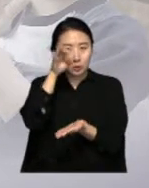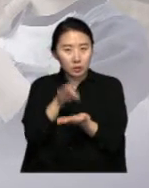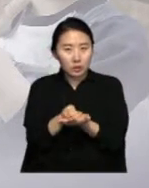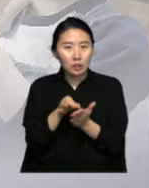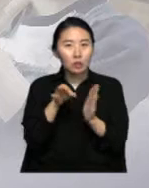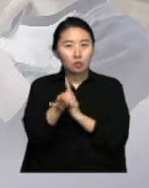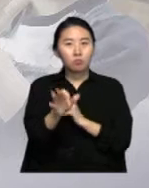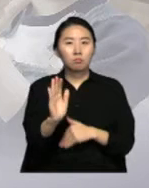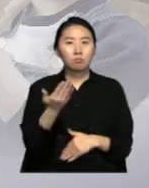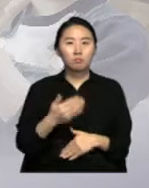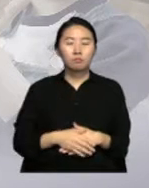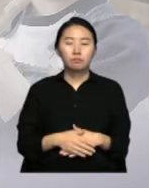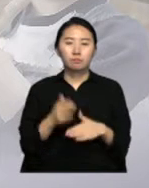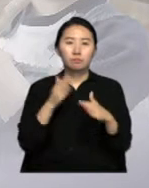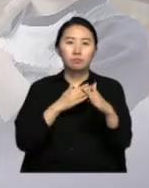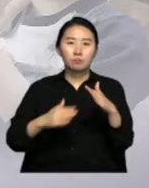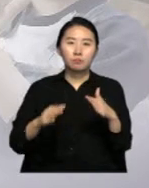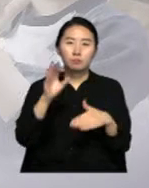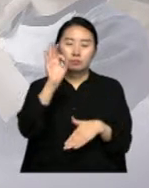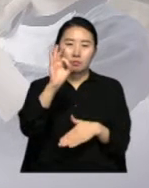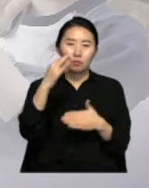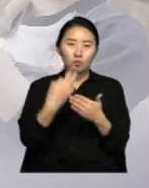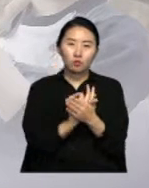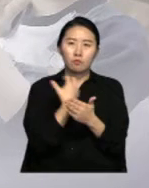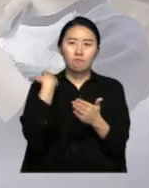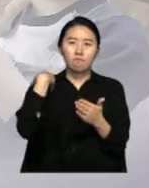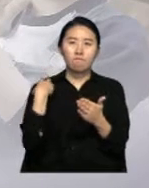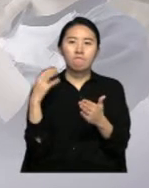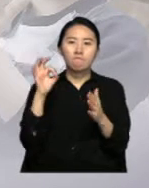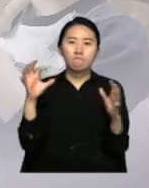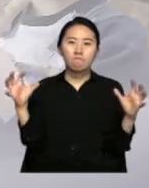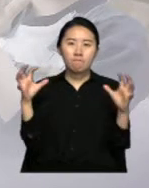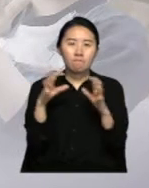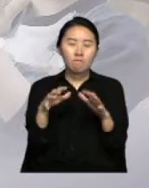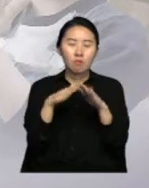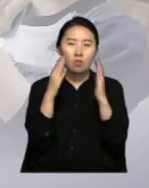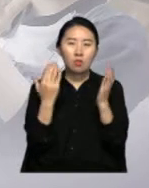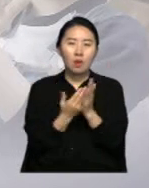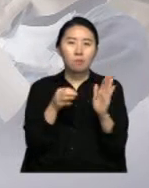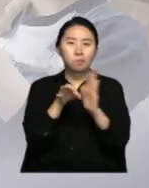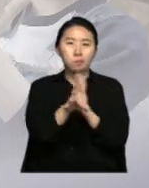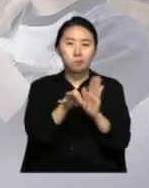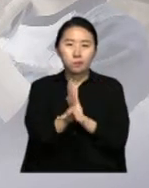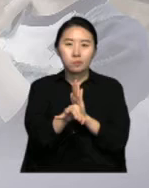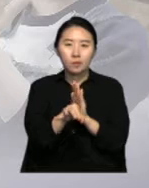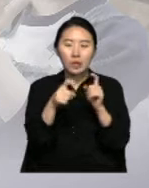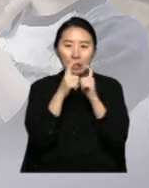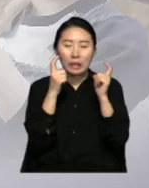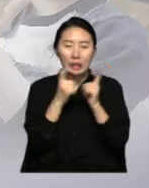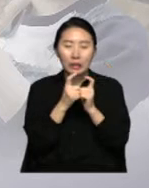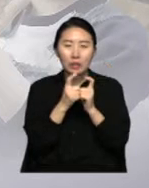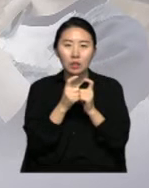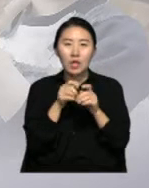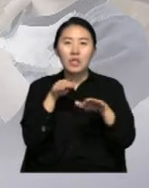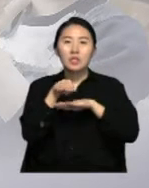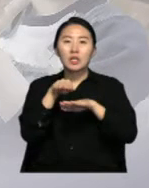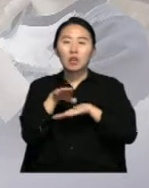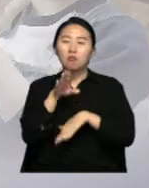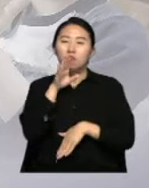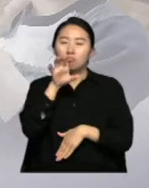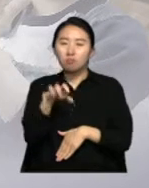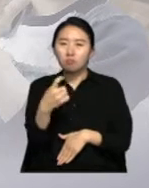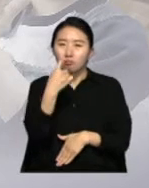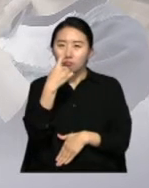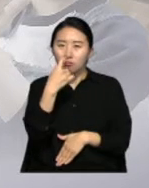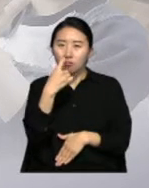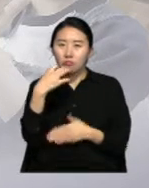됩니다. 또 공통경비와 수익자 부담경비를 모두 냈던 것과 달리 앞으로는 통학차량비와 현장학습비와